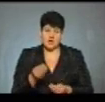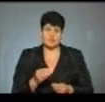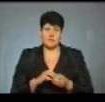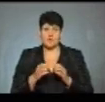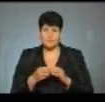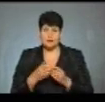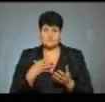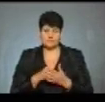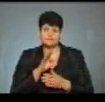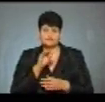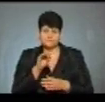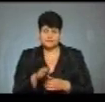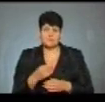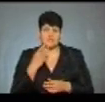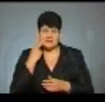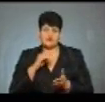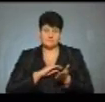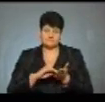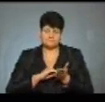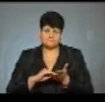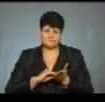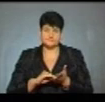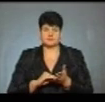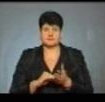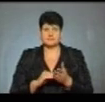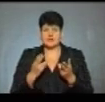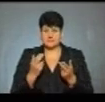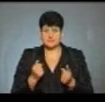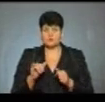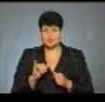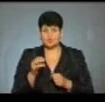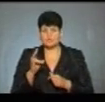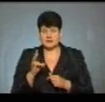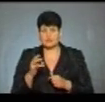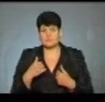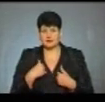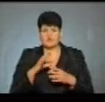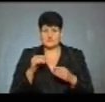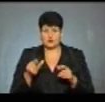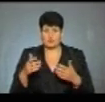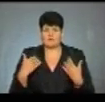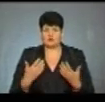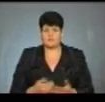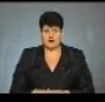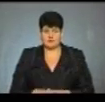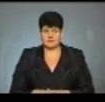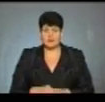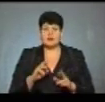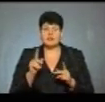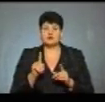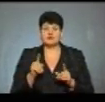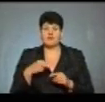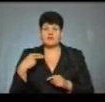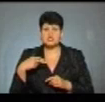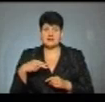свої озвучуйте. Ми завжди відписуємо там якісь, звичайно, в суботу, неділю, ми як всі люди відпочиваємо. Як щодо Вишнівецької